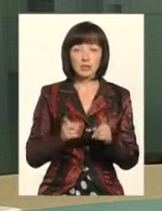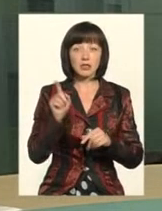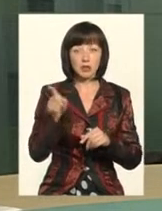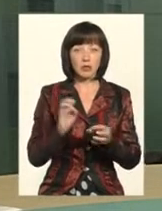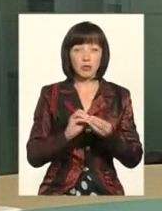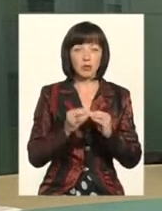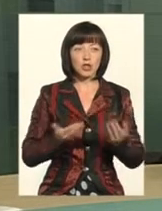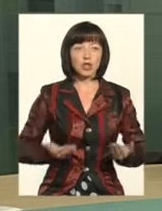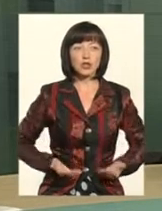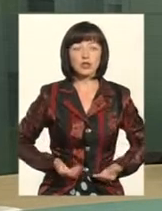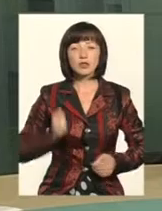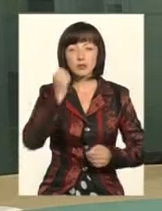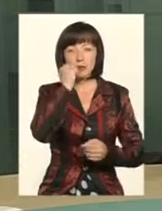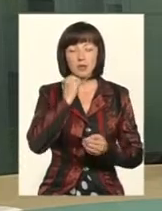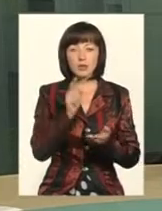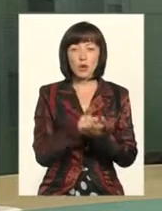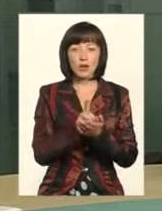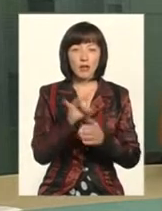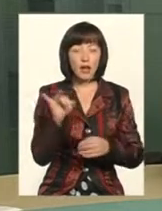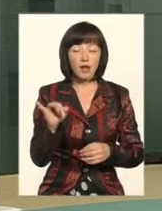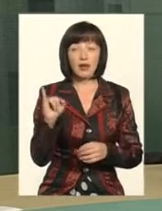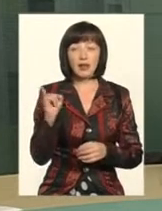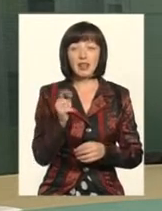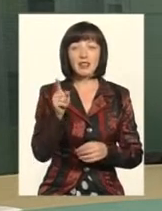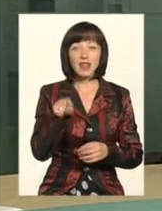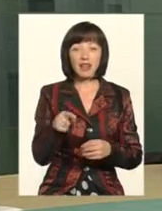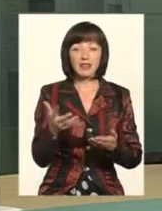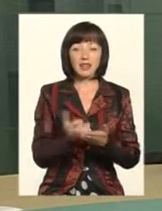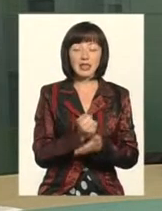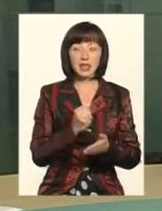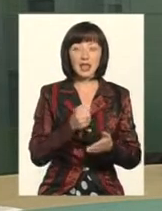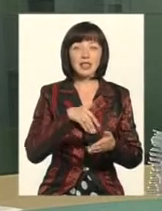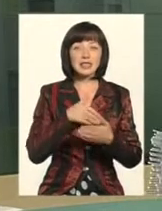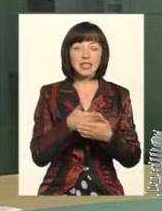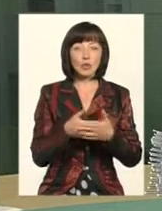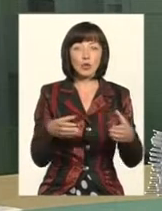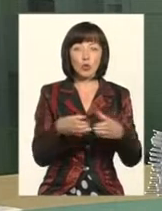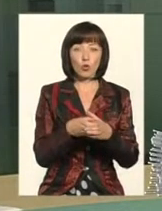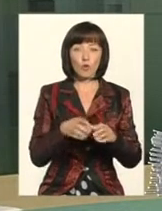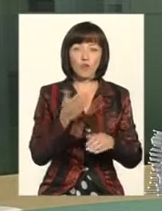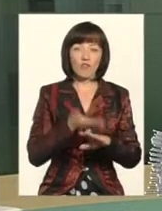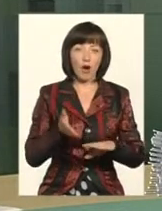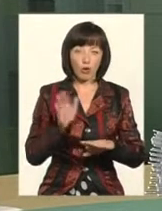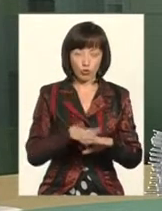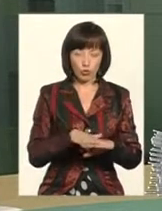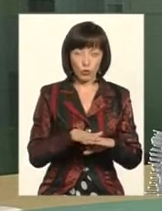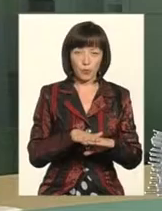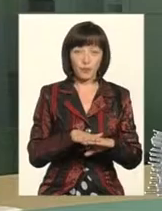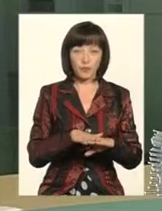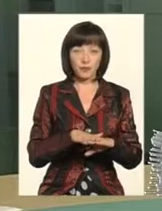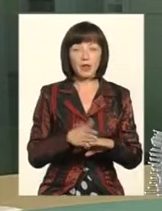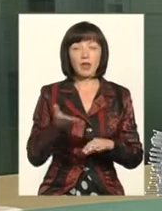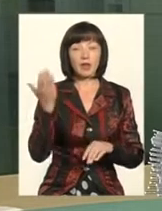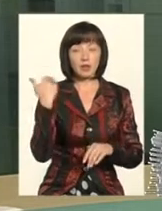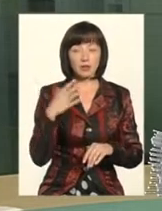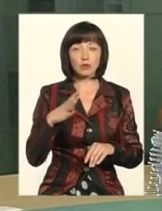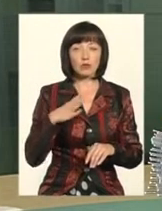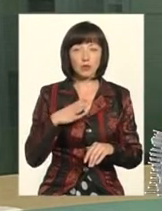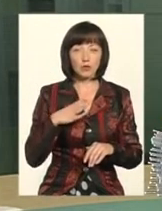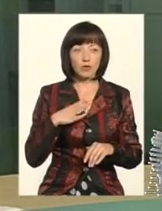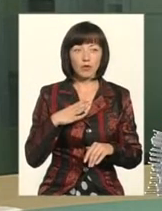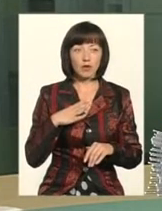по-перше, живуть старші люди, і навіть знайти ініціативну групу, щоб створили, це дуже важко. Ну, в свій час був